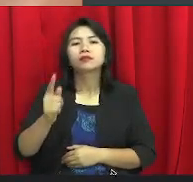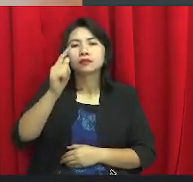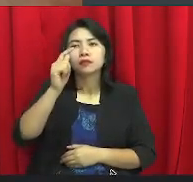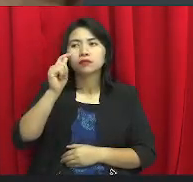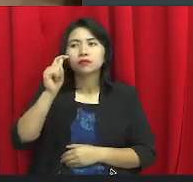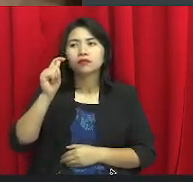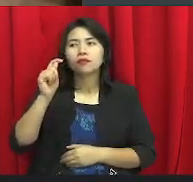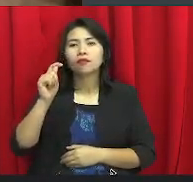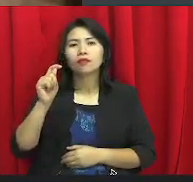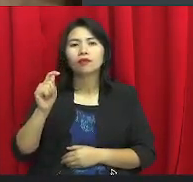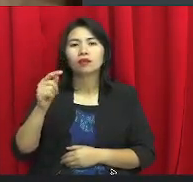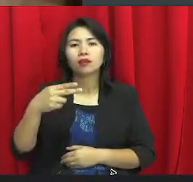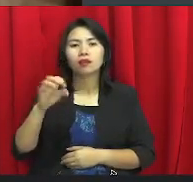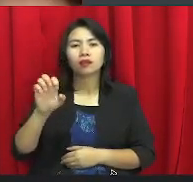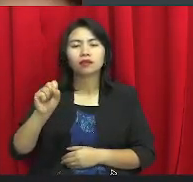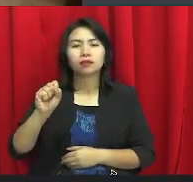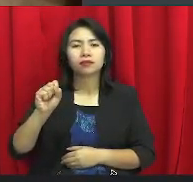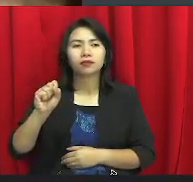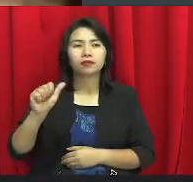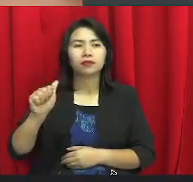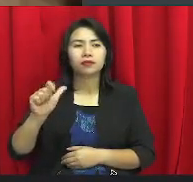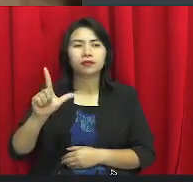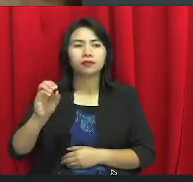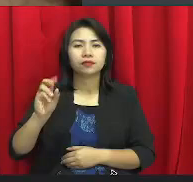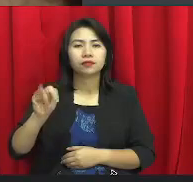4 verse number 1.